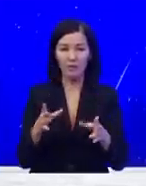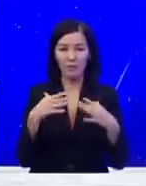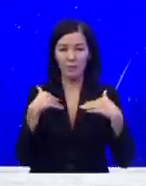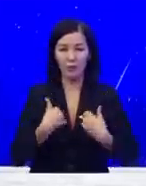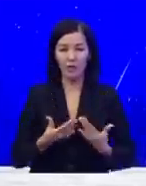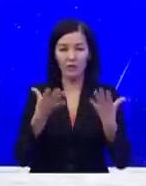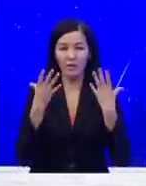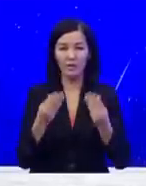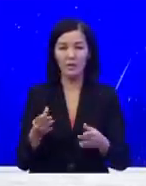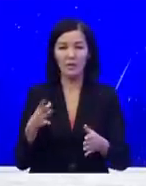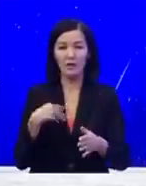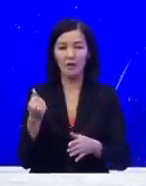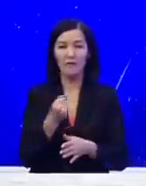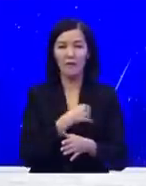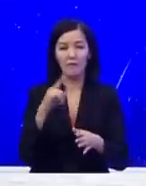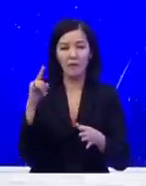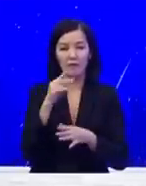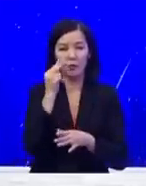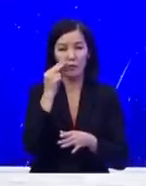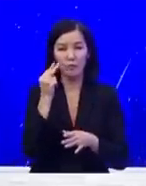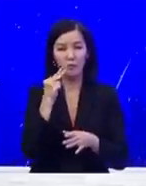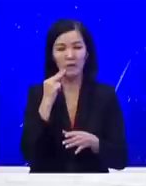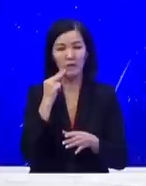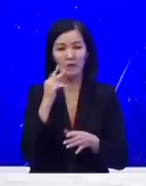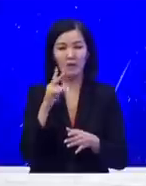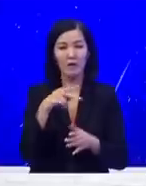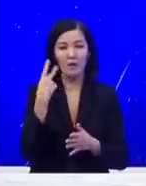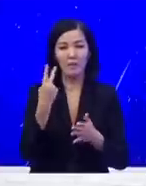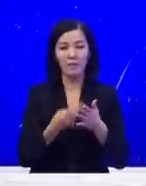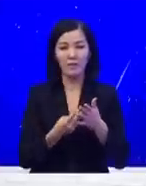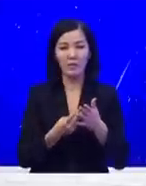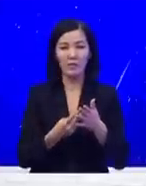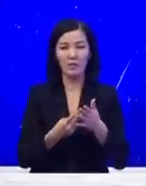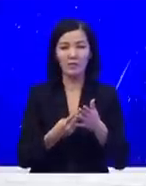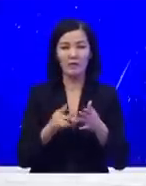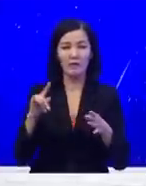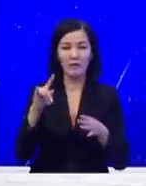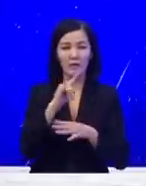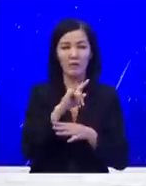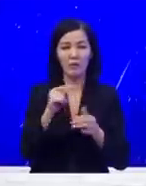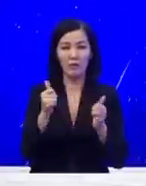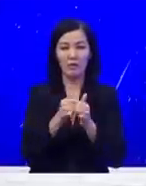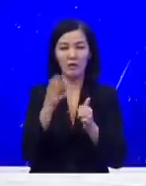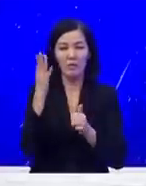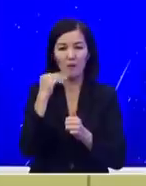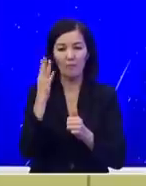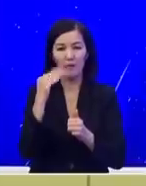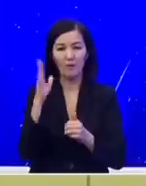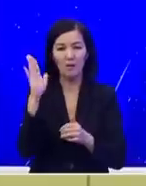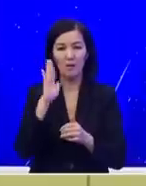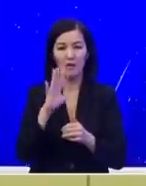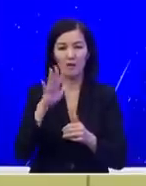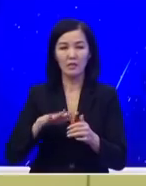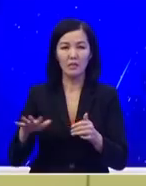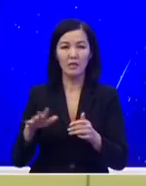погибших военнослужащих в авиакатастрофе в Шымкенте, крушение пассажирского самолета близ Алматы, прорыв Кандагарской дамбы, а также